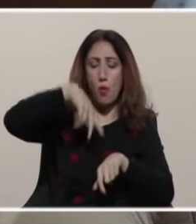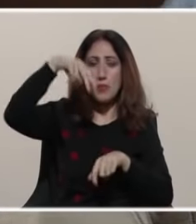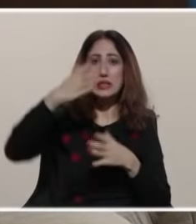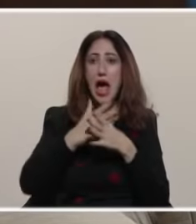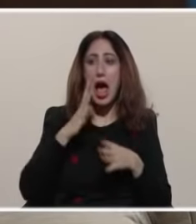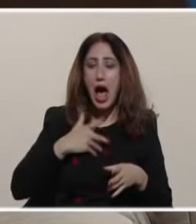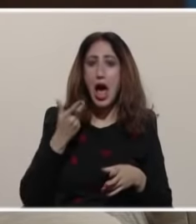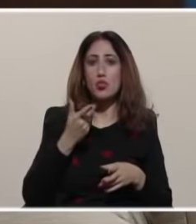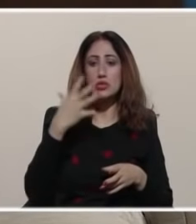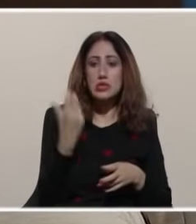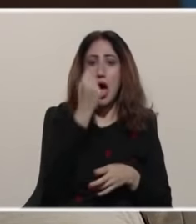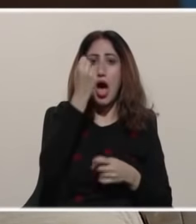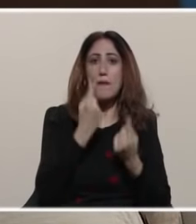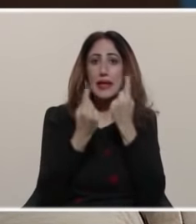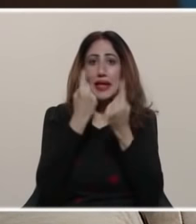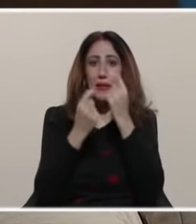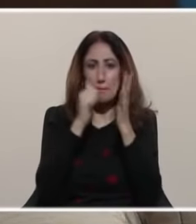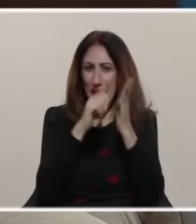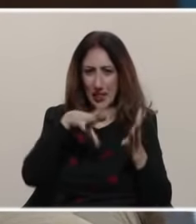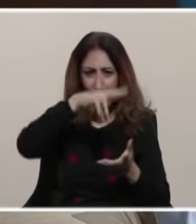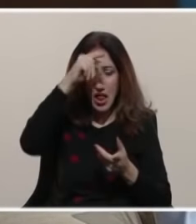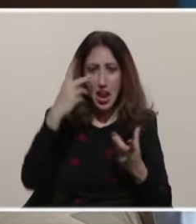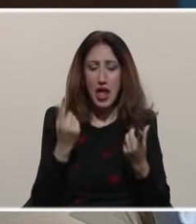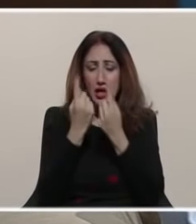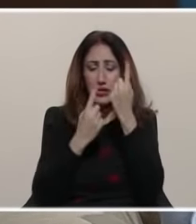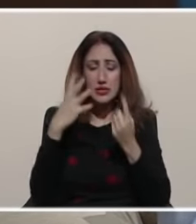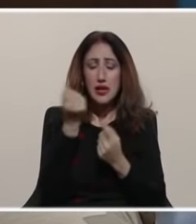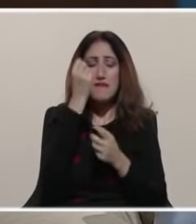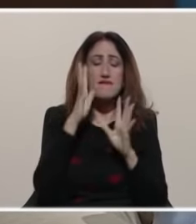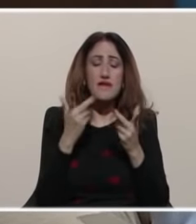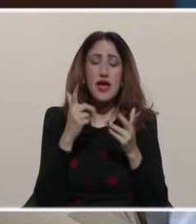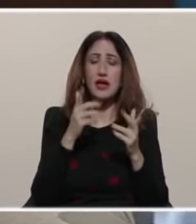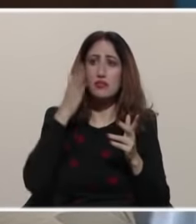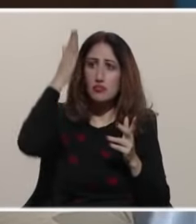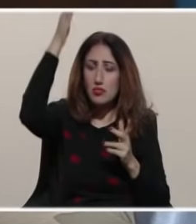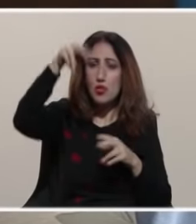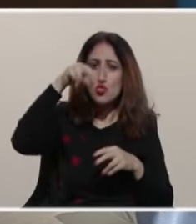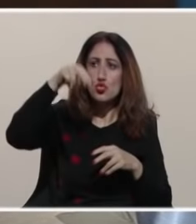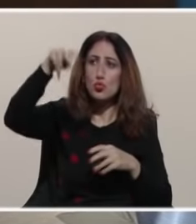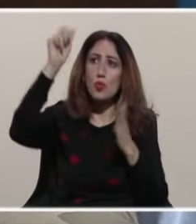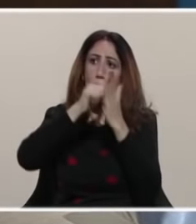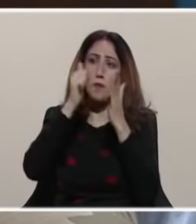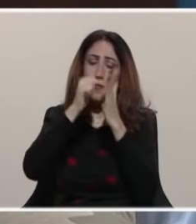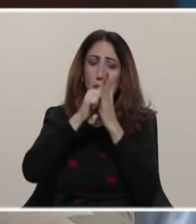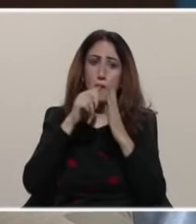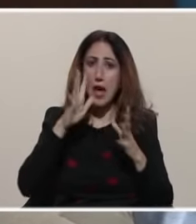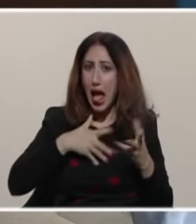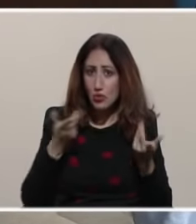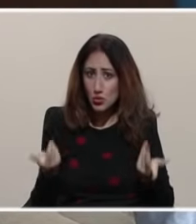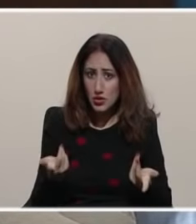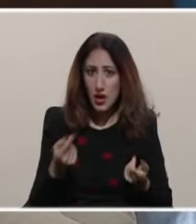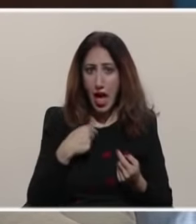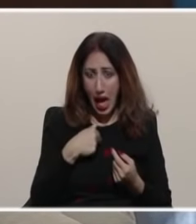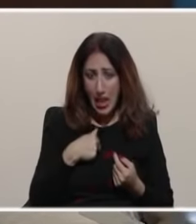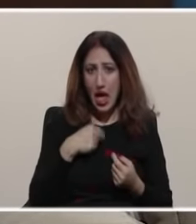حتى وصل إلى البلد، سأل عن الراجل، وصل إلى بيته خبط على الباب، الراجل فتح له الباب. ماذا تريد؟ قال له أنا